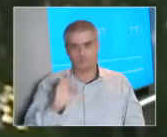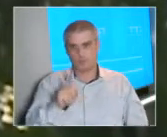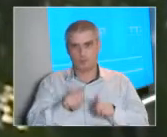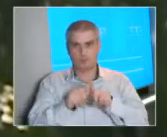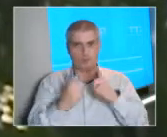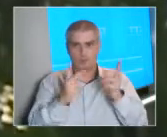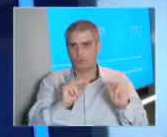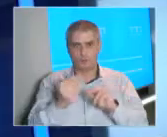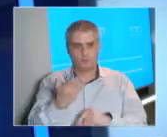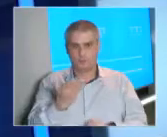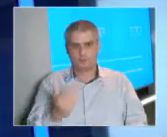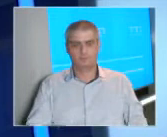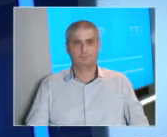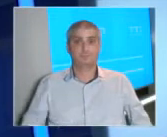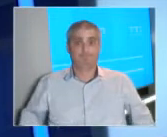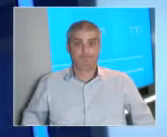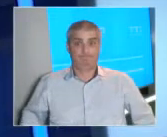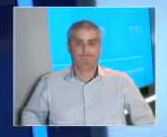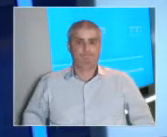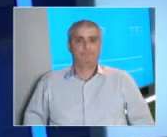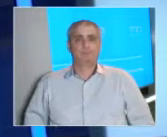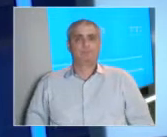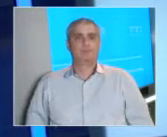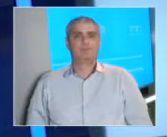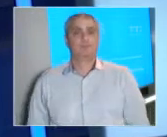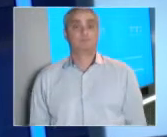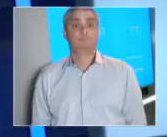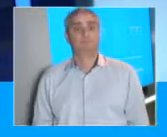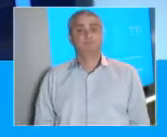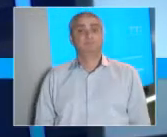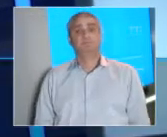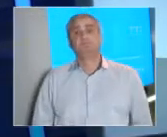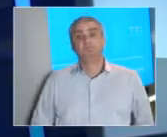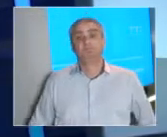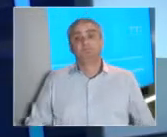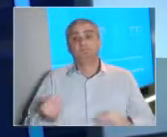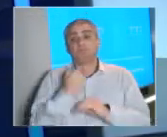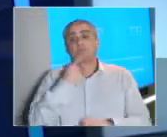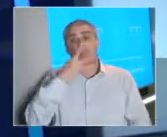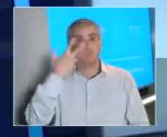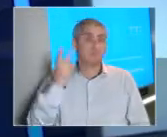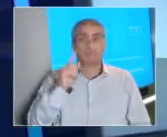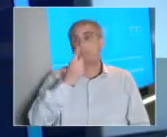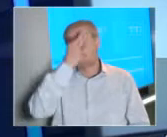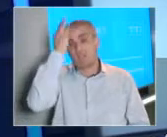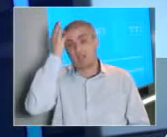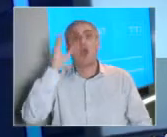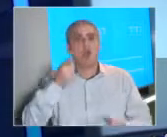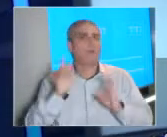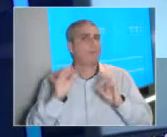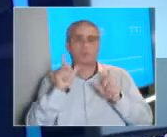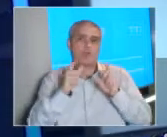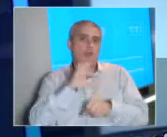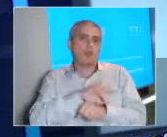אירוע דומה לזה. מוקדם לקבוע האם מדובר במקריות או שבאמת רופא המרכז הרפואי סורוקה בבאר שבע לא